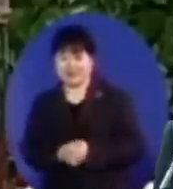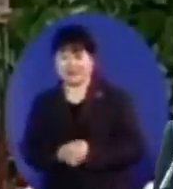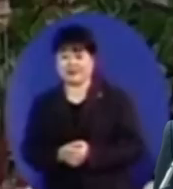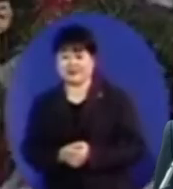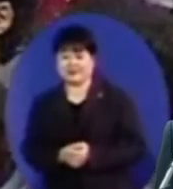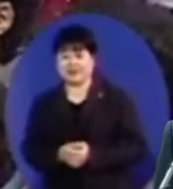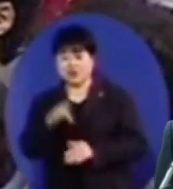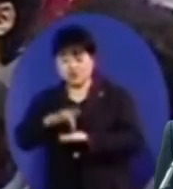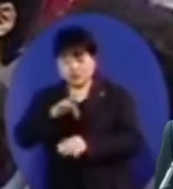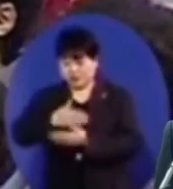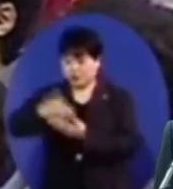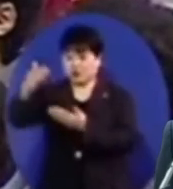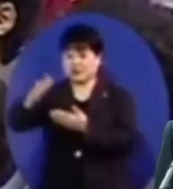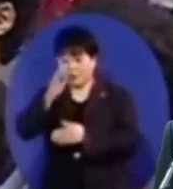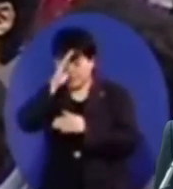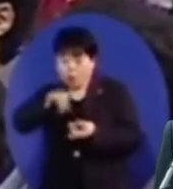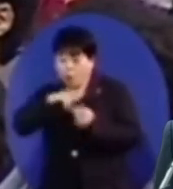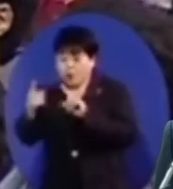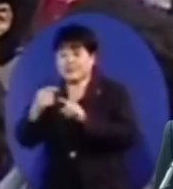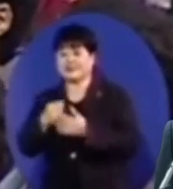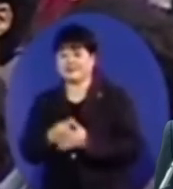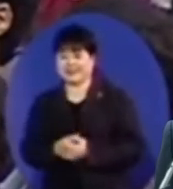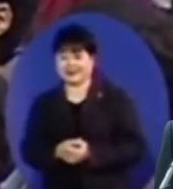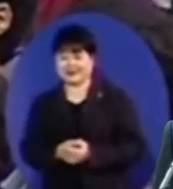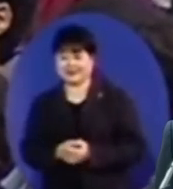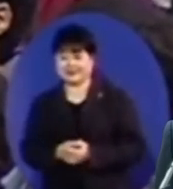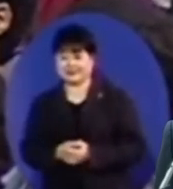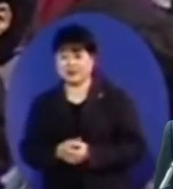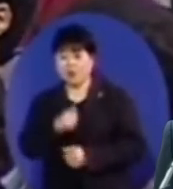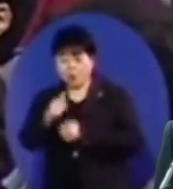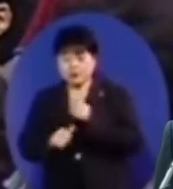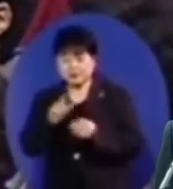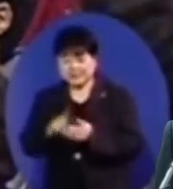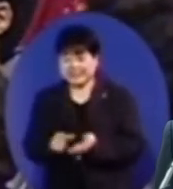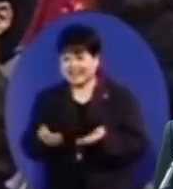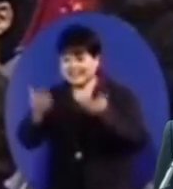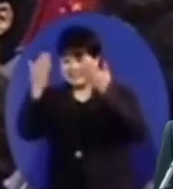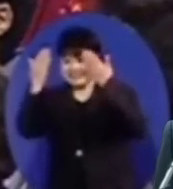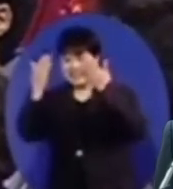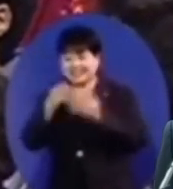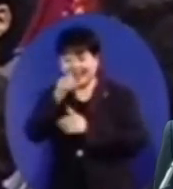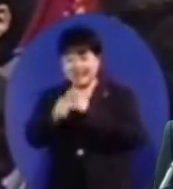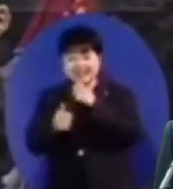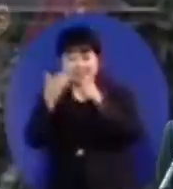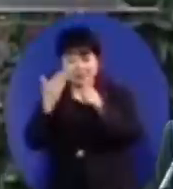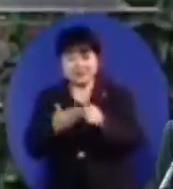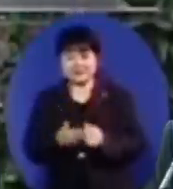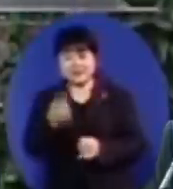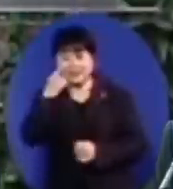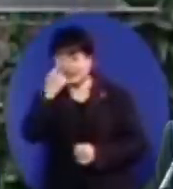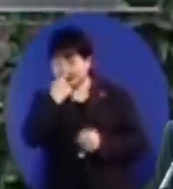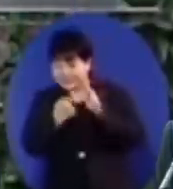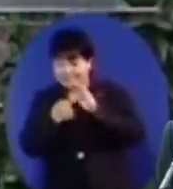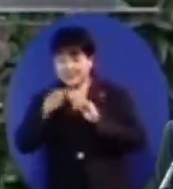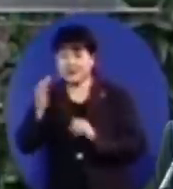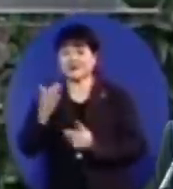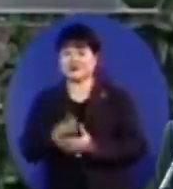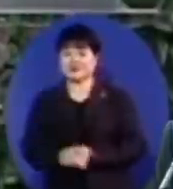역사하고 귀신을 쫓아내고 병을 고쳤습니다. 50년의 세월이 지나고 난 다음 하나님이 우리에게 증거가